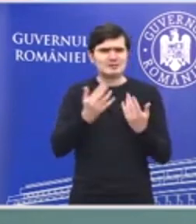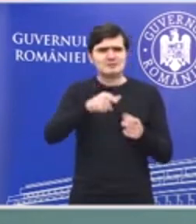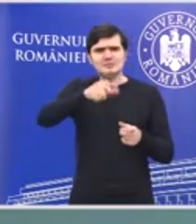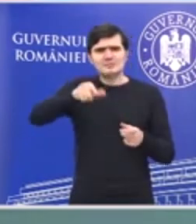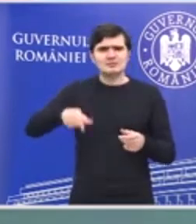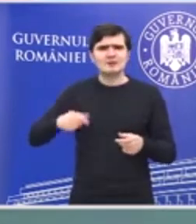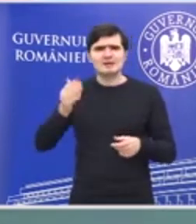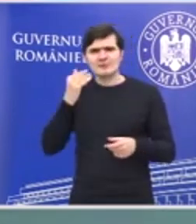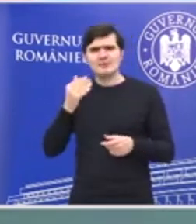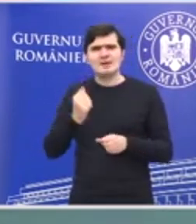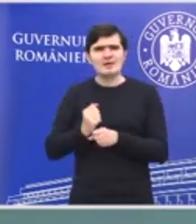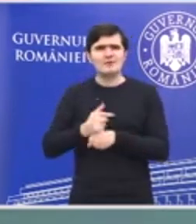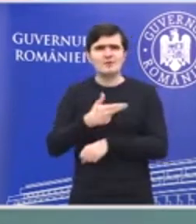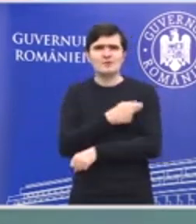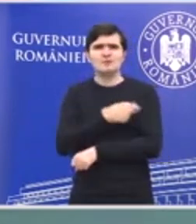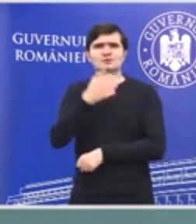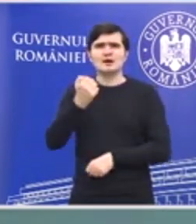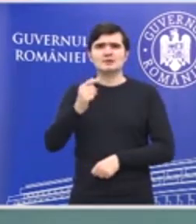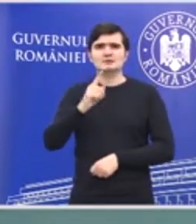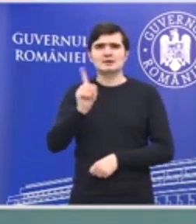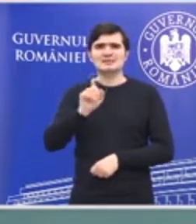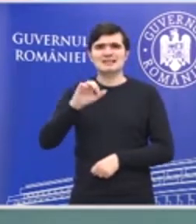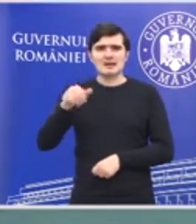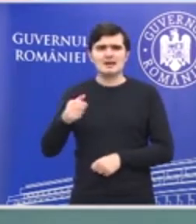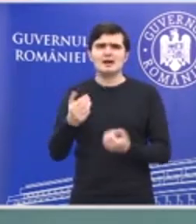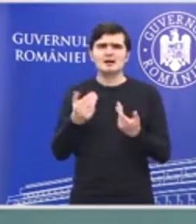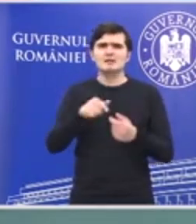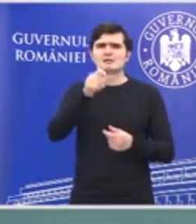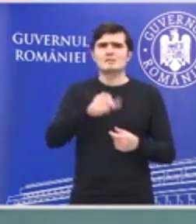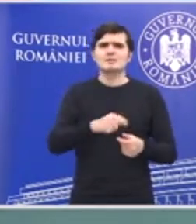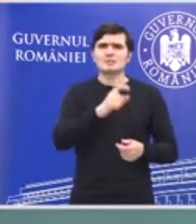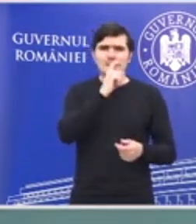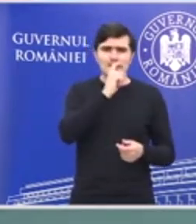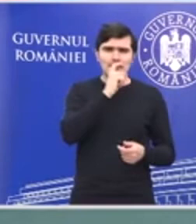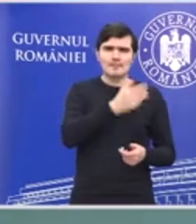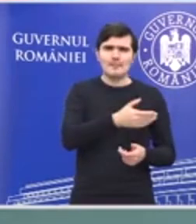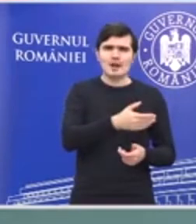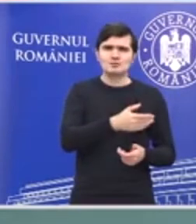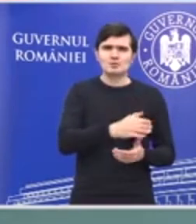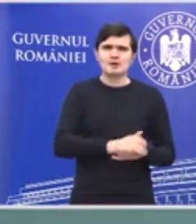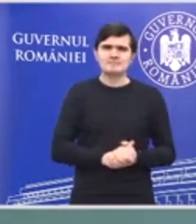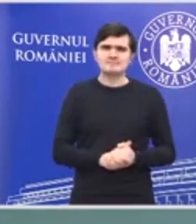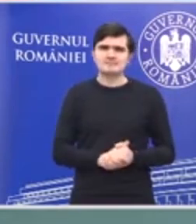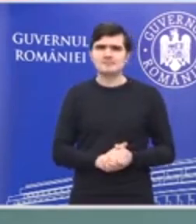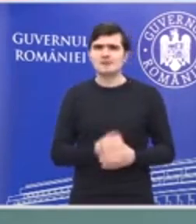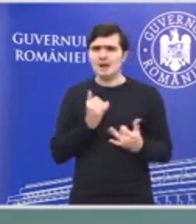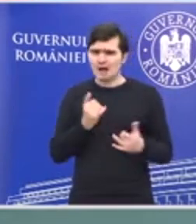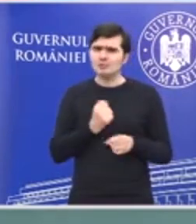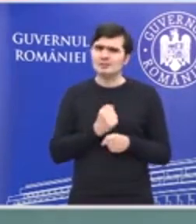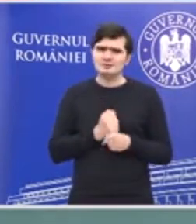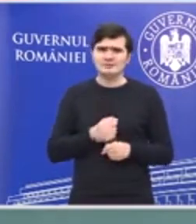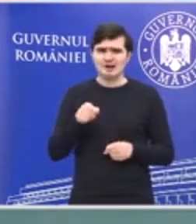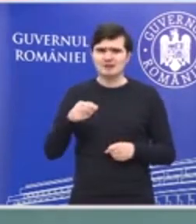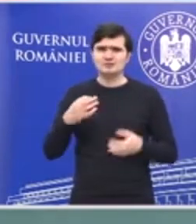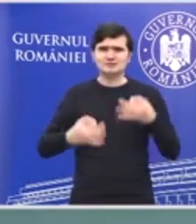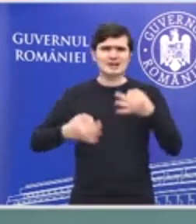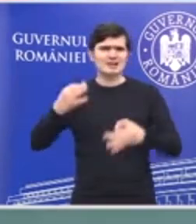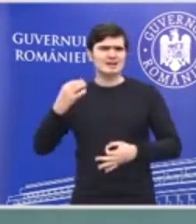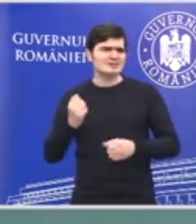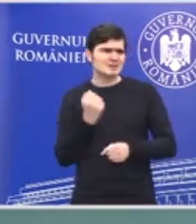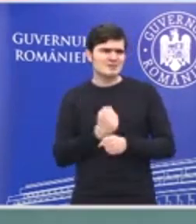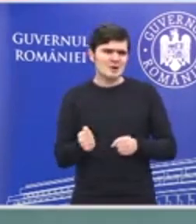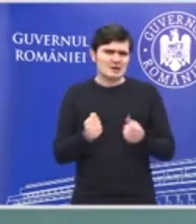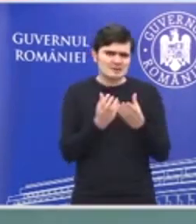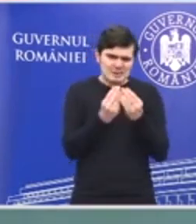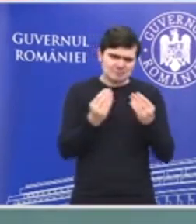fost vaccinate cu vaccin de la AstraZeneca și câte persoane de sex masculin. Deci sunt analize extrem de minuțioase și